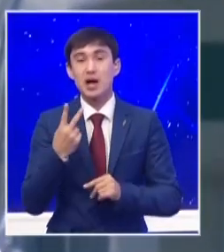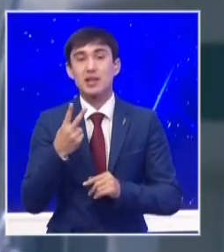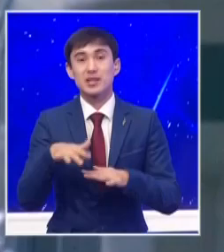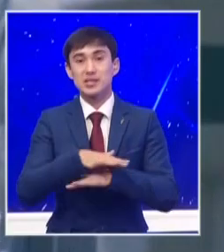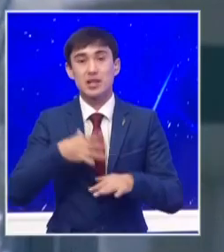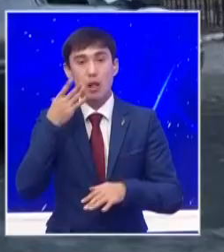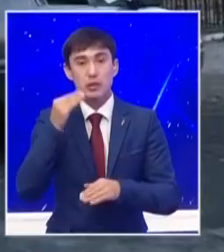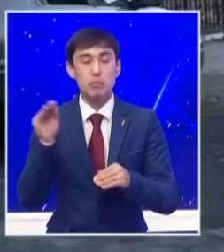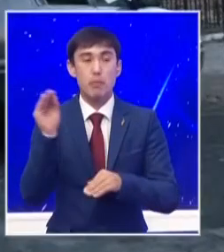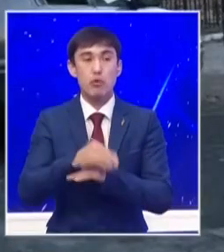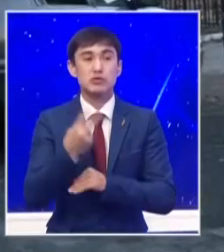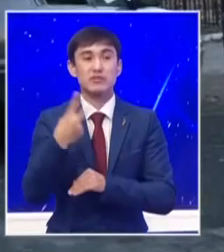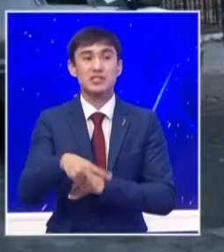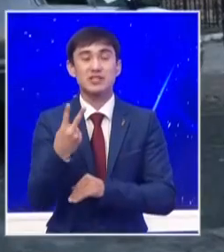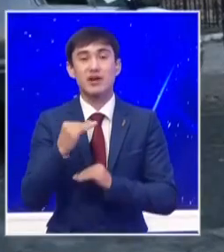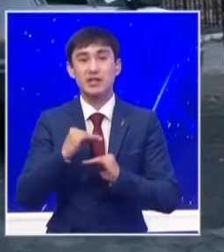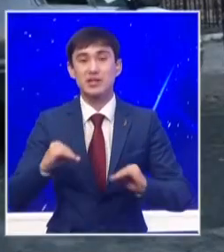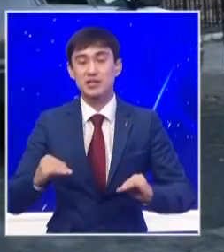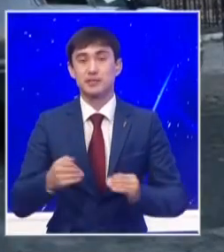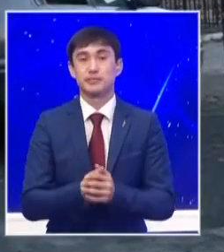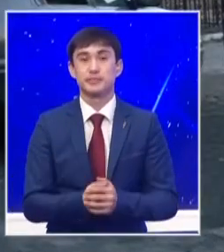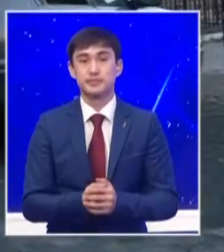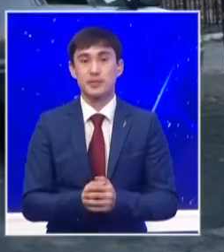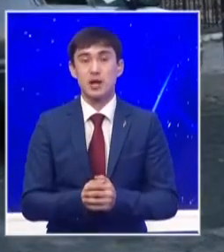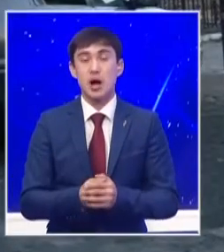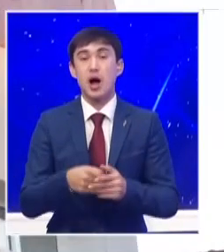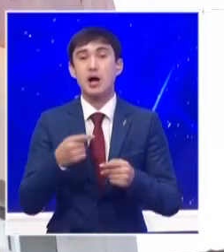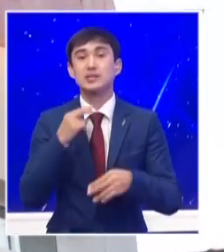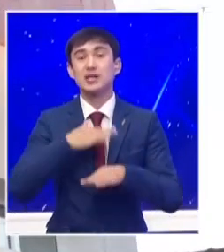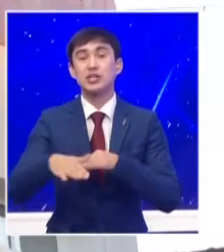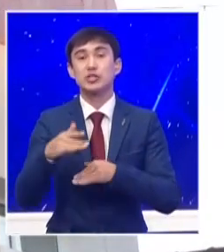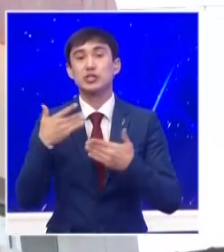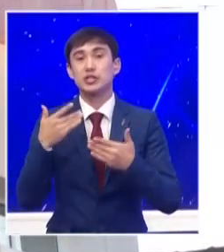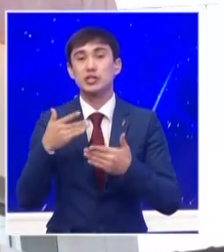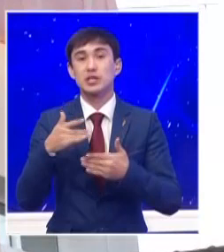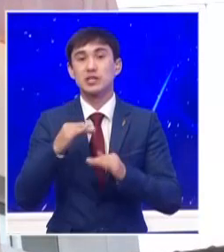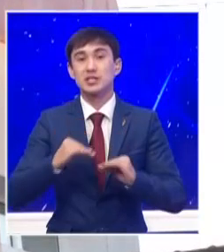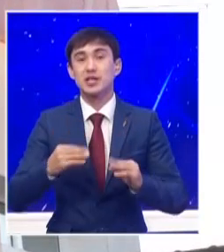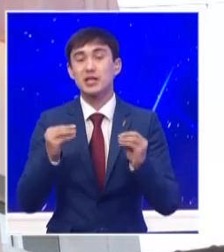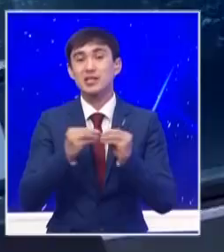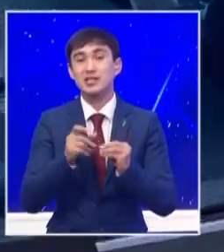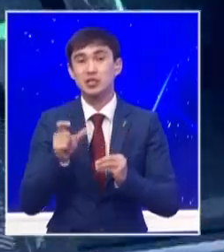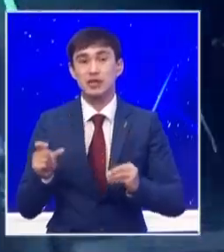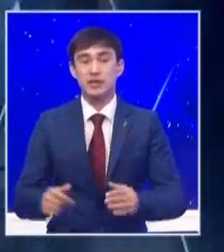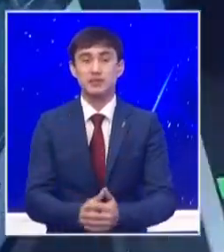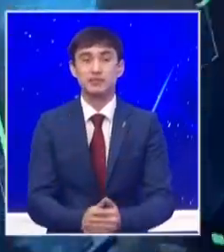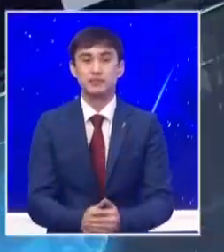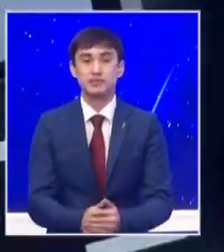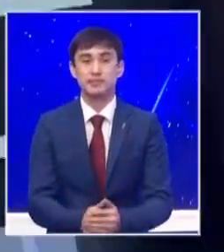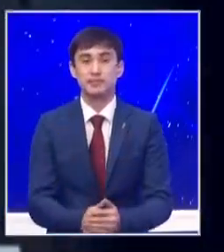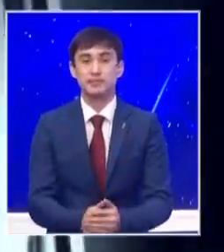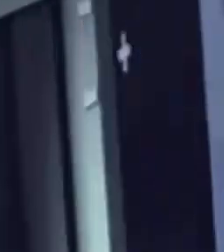Алмааты пополнилось 2 новыми гражданами Ну а столичных жителей стало больше на 10 человек Жандос